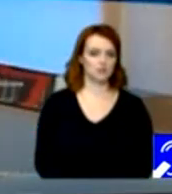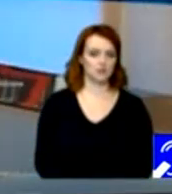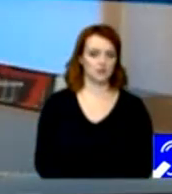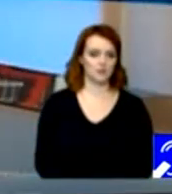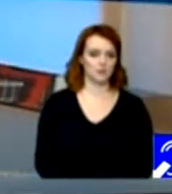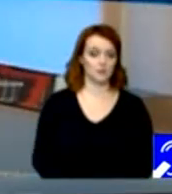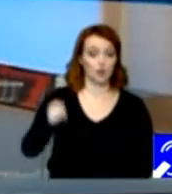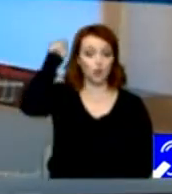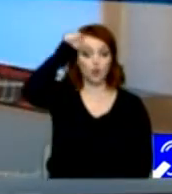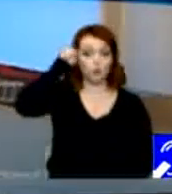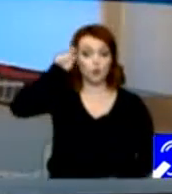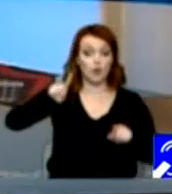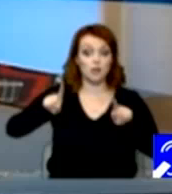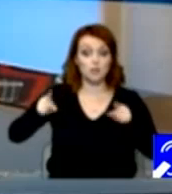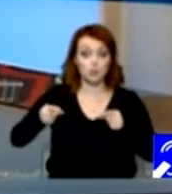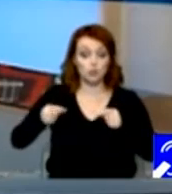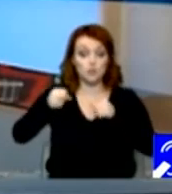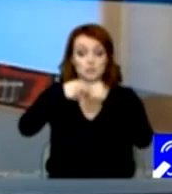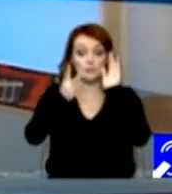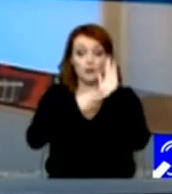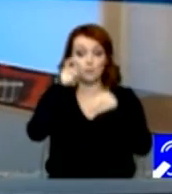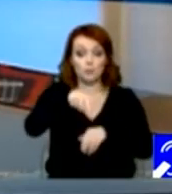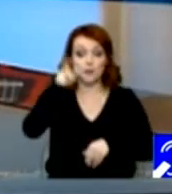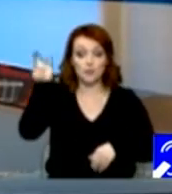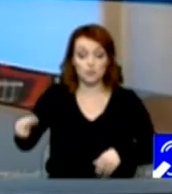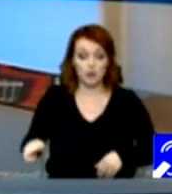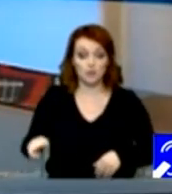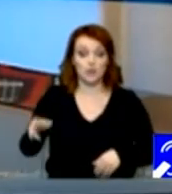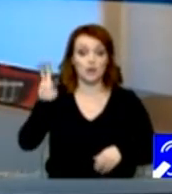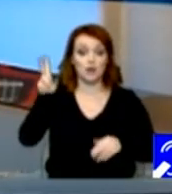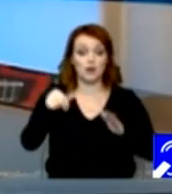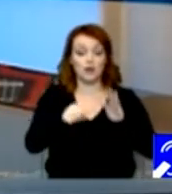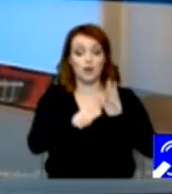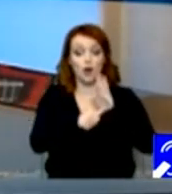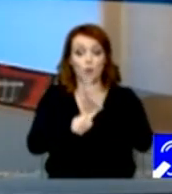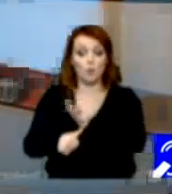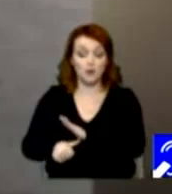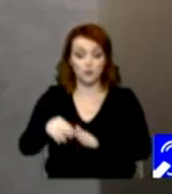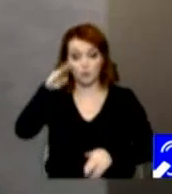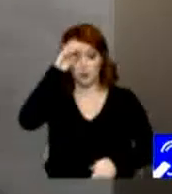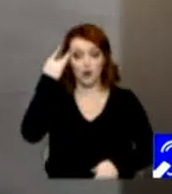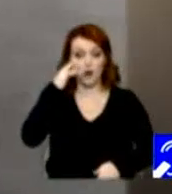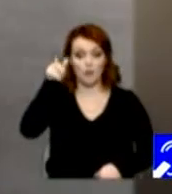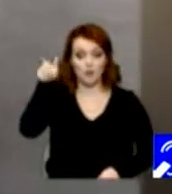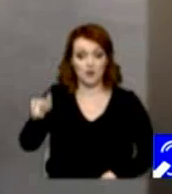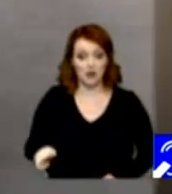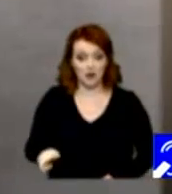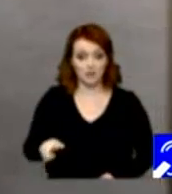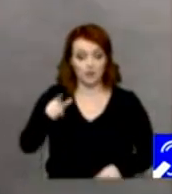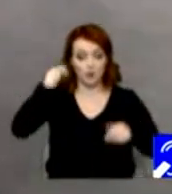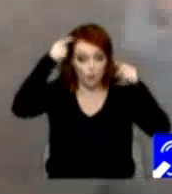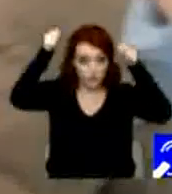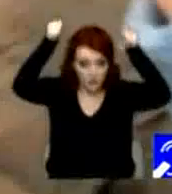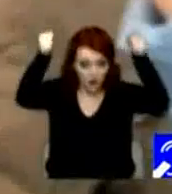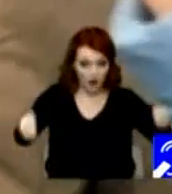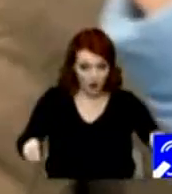Turcia retinut de 17 ani care au militat unui civil Americană din flota Statelor Unite acestea au pus în capul